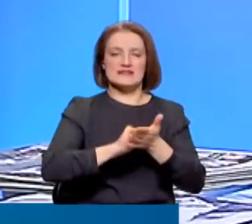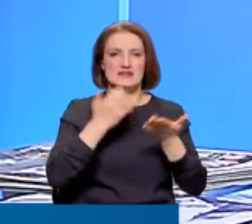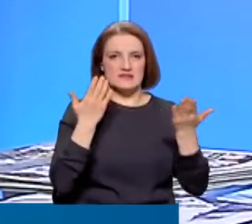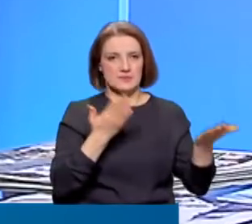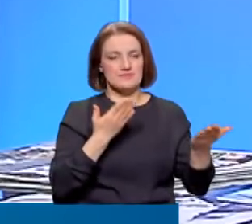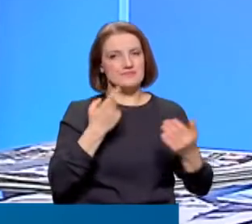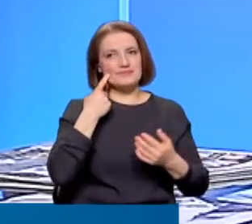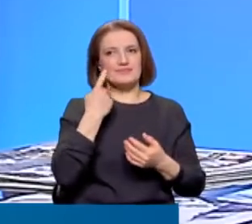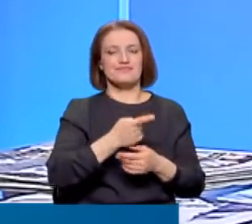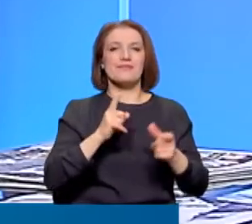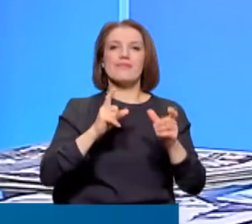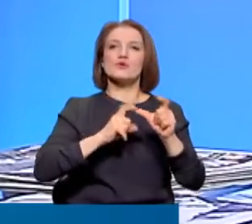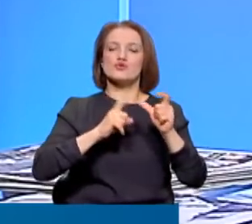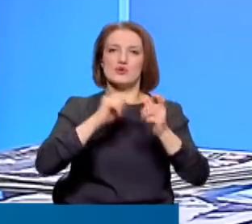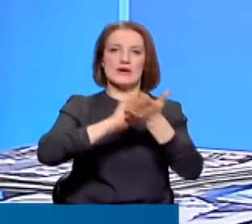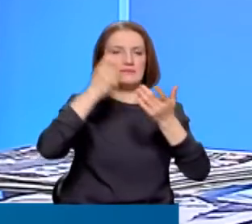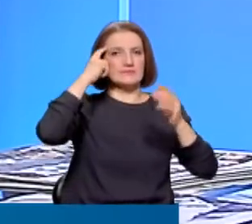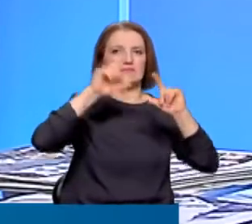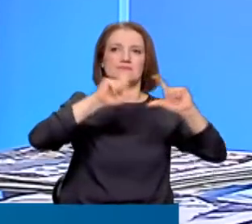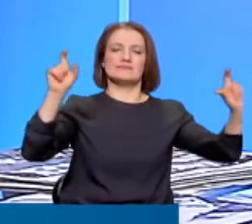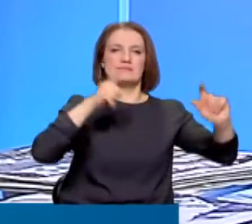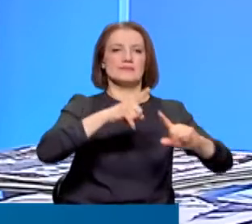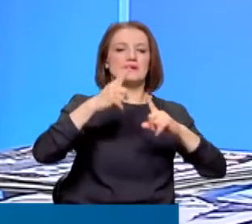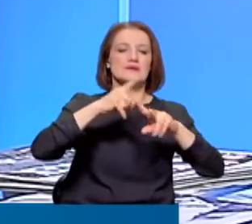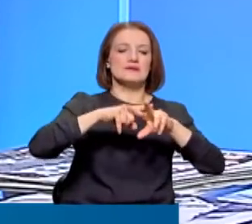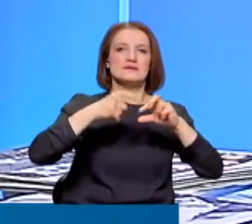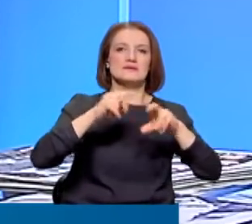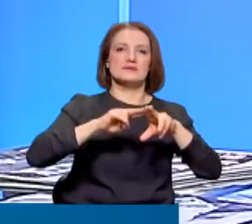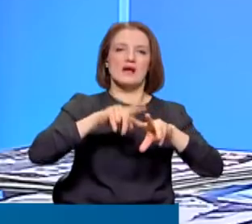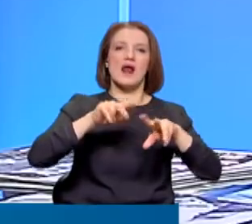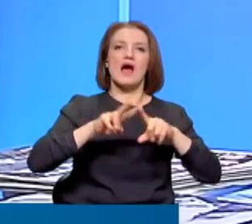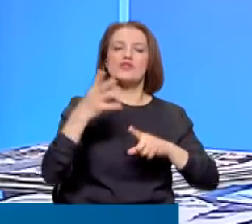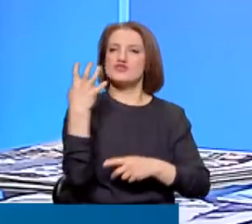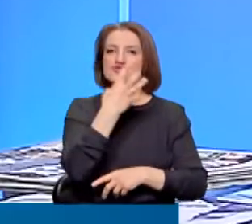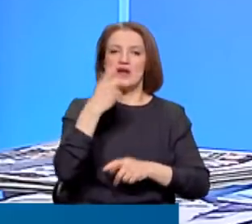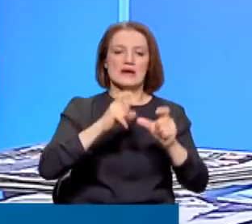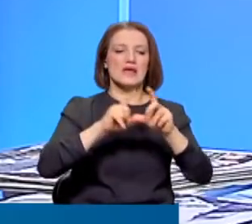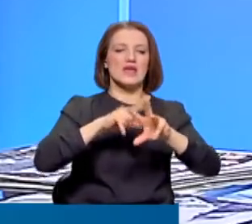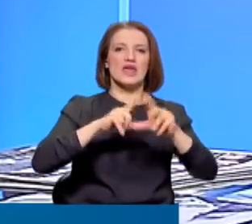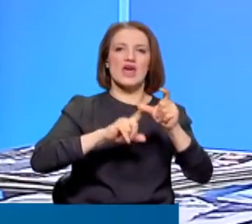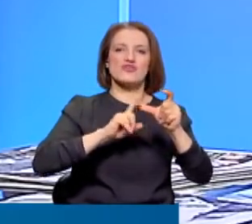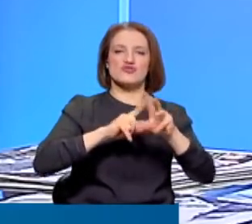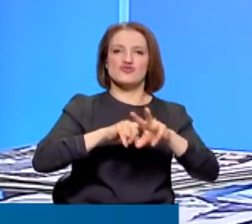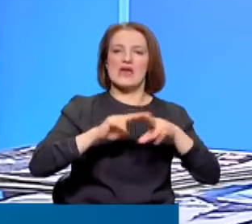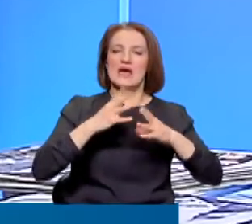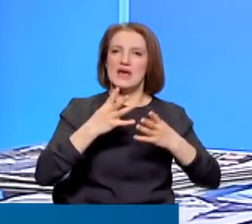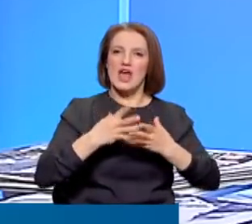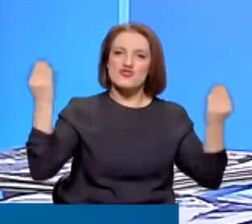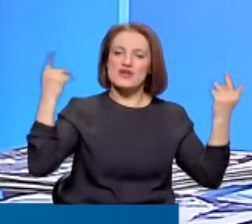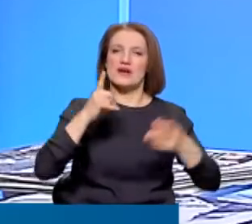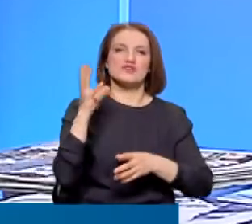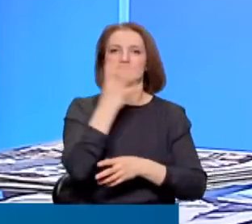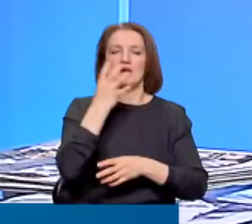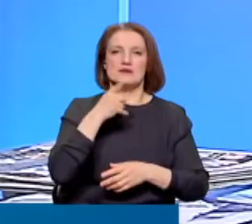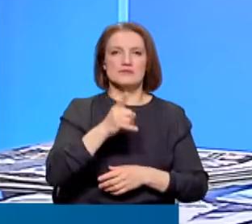savrulurken Sözcü gazetesinin manşeti Tarkan'ın geçecek şarkısı Türkiye sallad Tarkan i